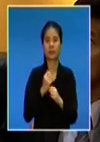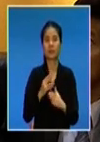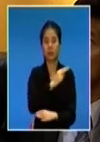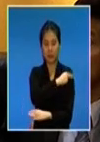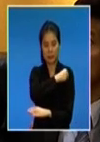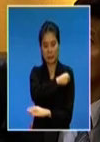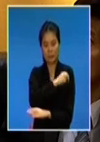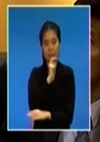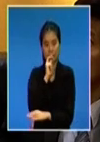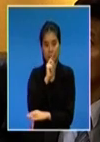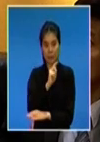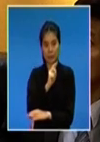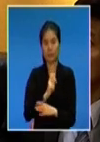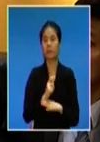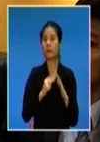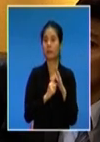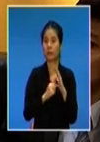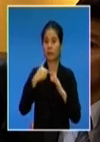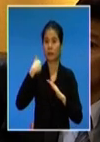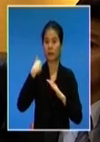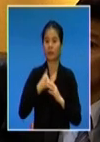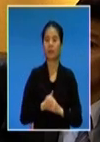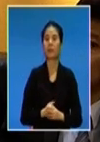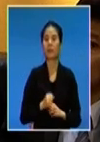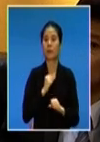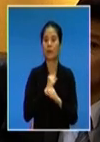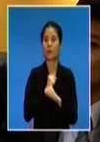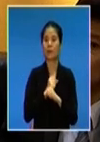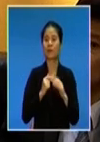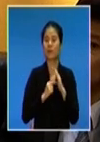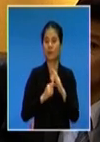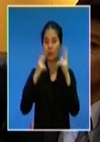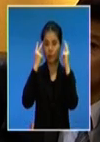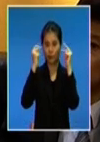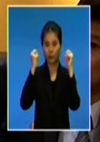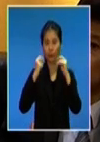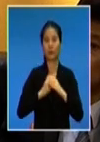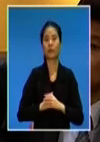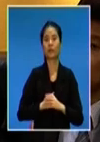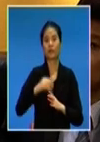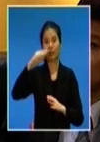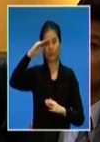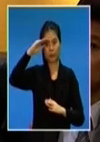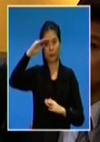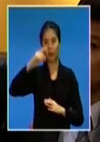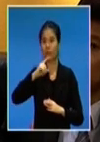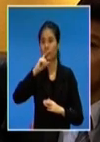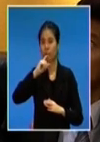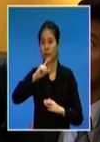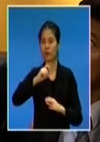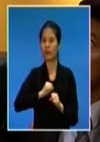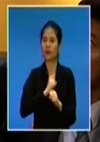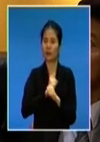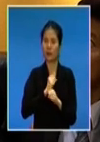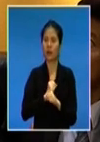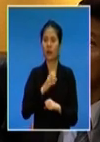งนี้นะครับท่านเสนอขึ้นมาแล้วเรื่องนี้เนี่ยท่านเสนอไปที่นายกแล้วก็ไปสืบกันว่าท่านก็ม